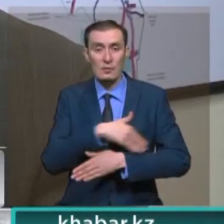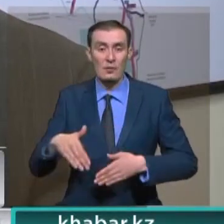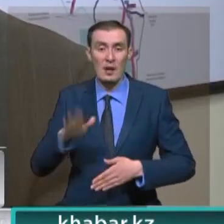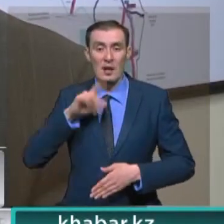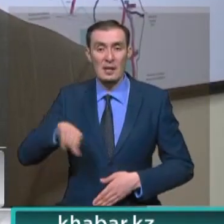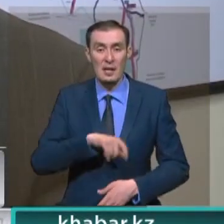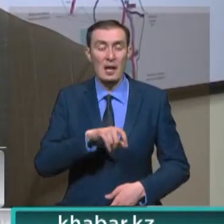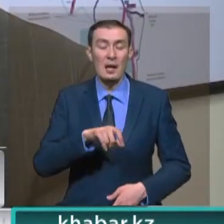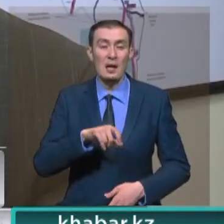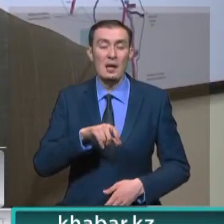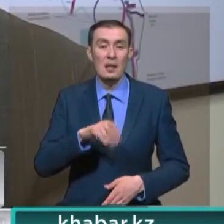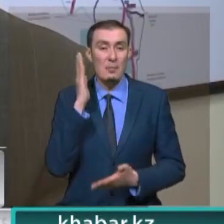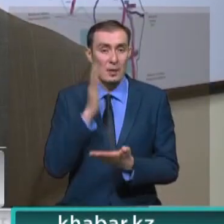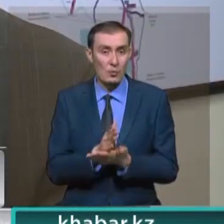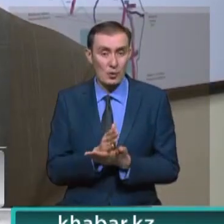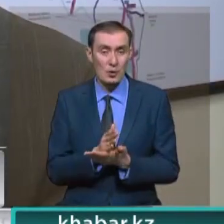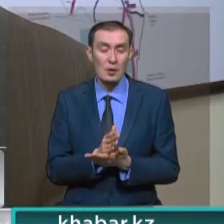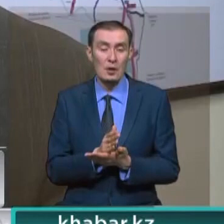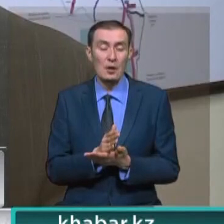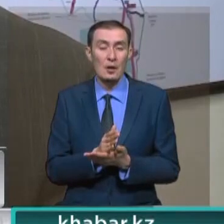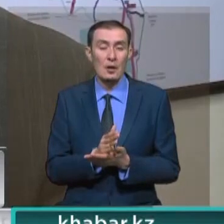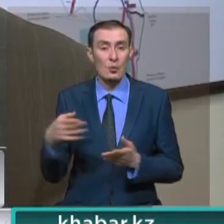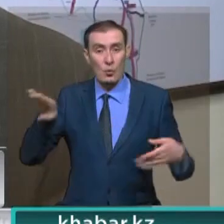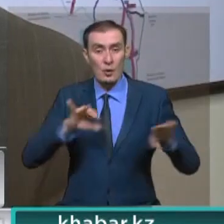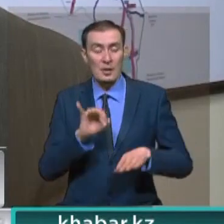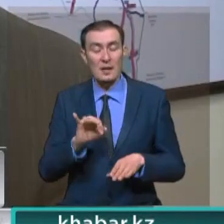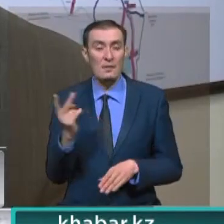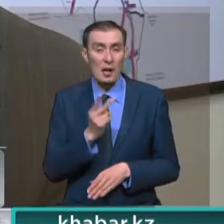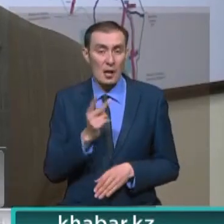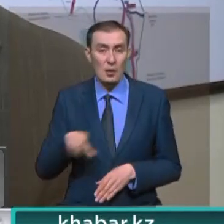Абдериха. Это прямой, через крутую горную местность. И второй